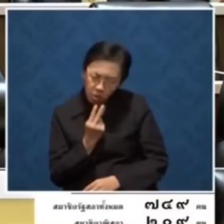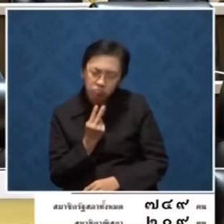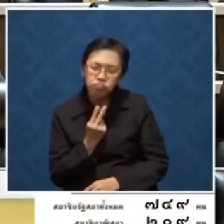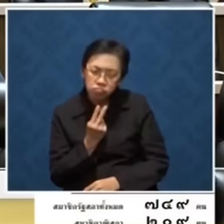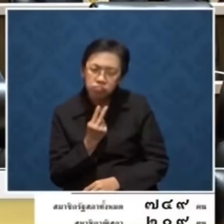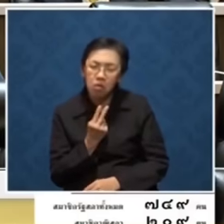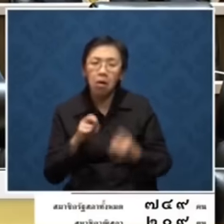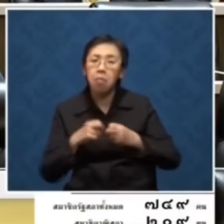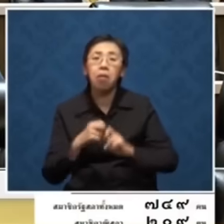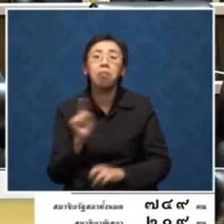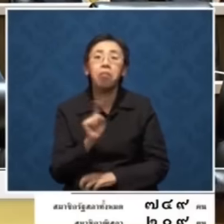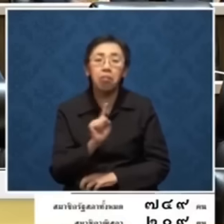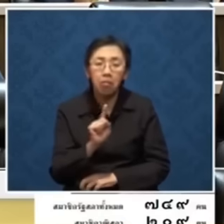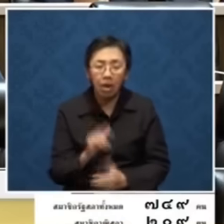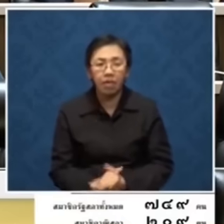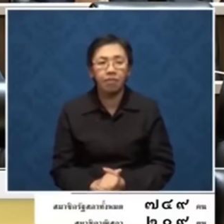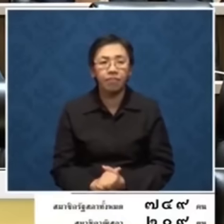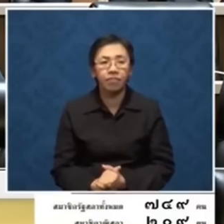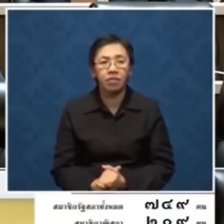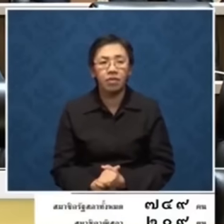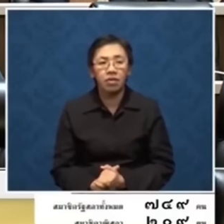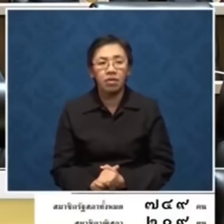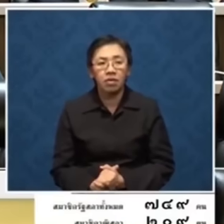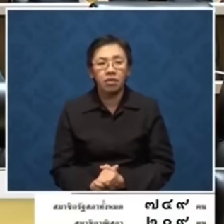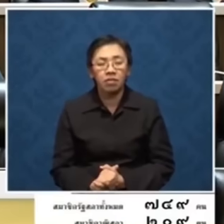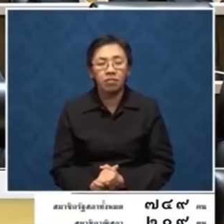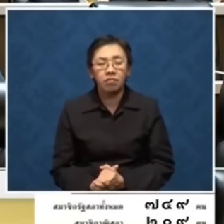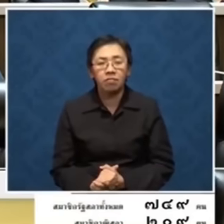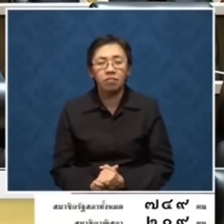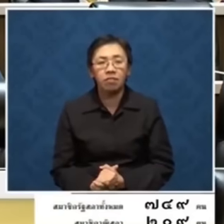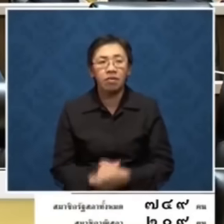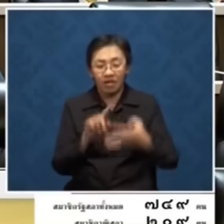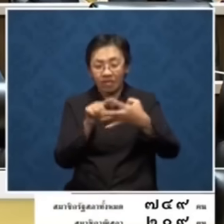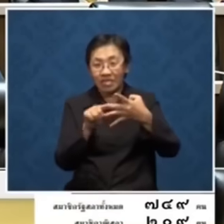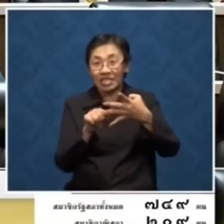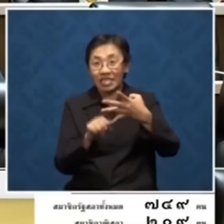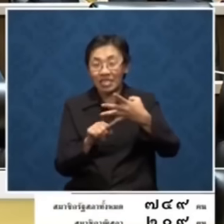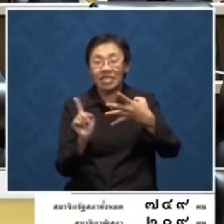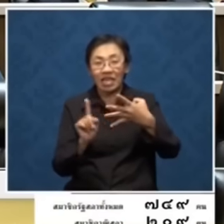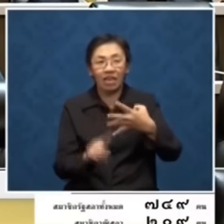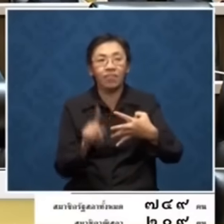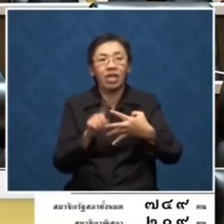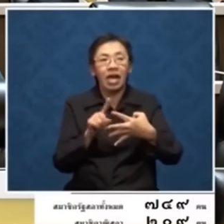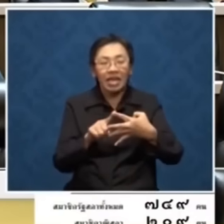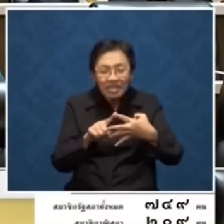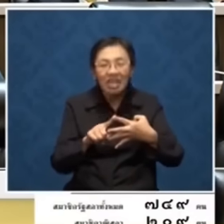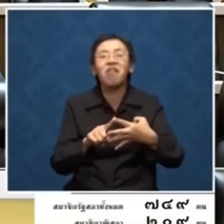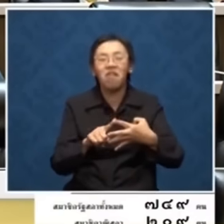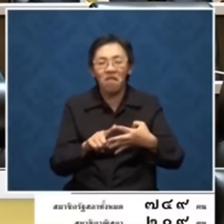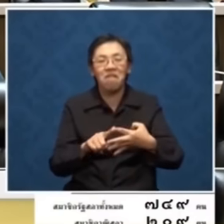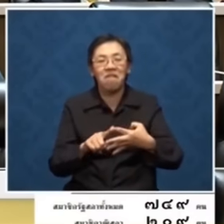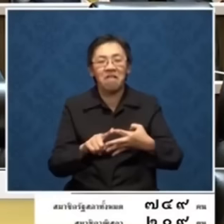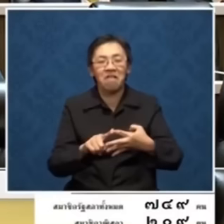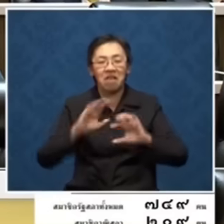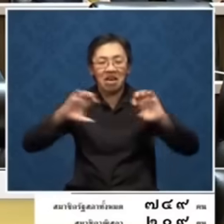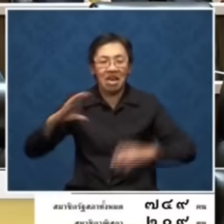ใหญ่ตอนนี้เนี่ยนะครับที่ชัดๆแล้วเนี่ยที่ขึ้นมาเช่นคุณอดิศรเพ็งเกตจากเพื่อไทยก็บอกยังไงก็สนับสนุนนะฮะเพื่อไทยก็ไม่แ